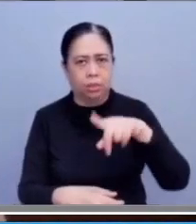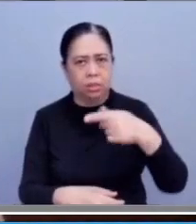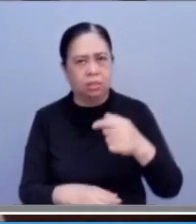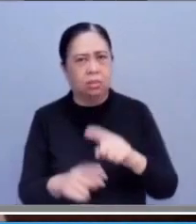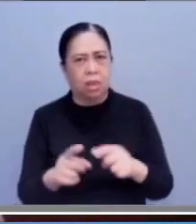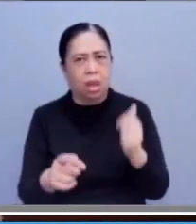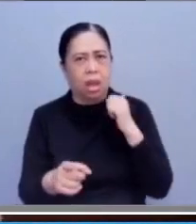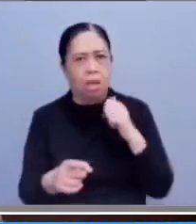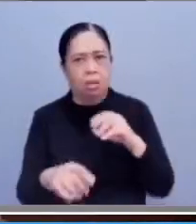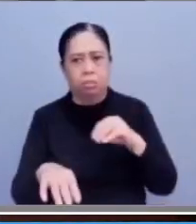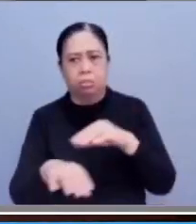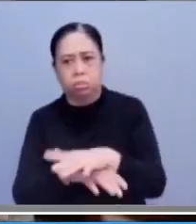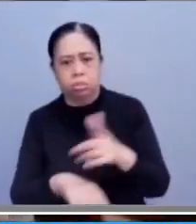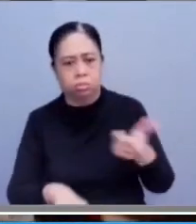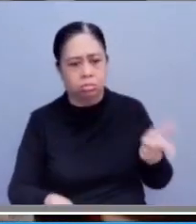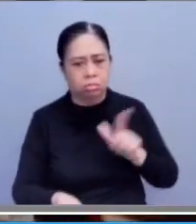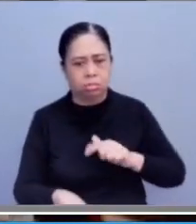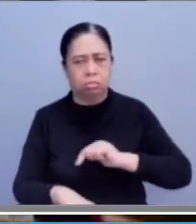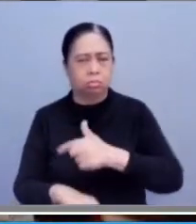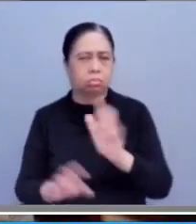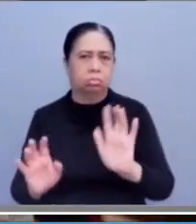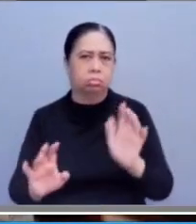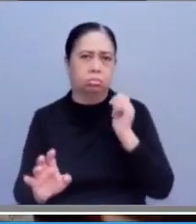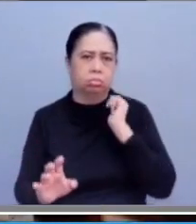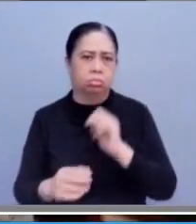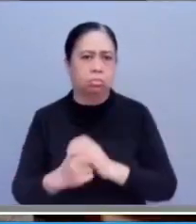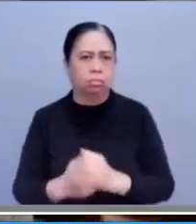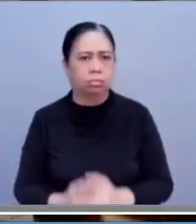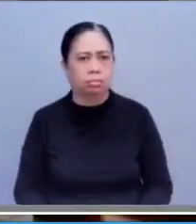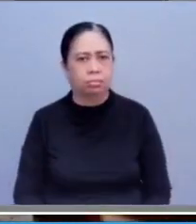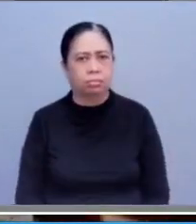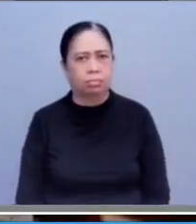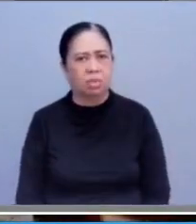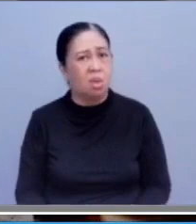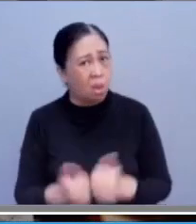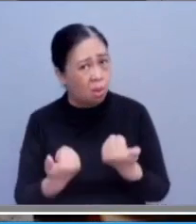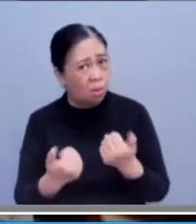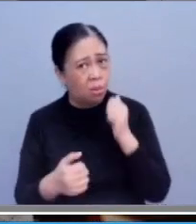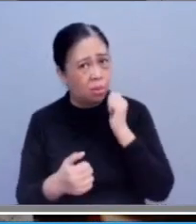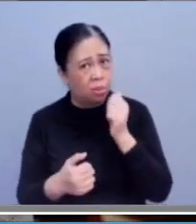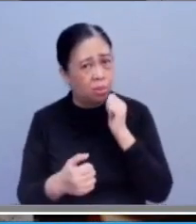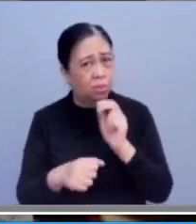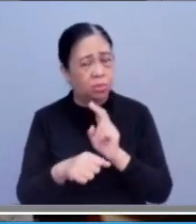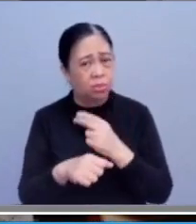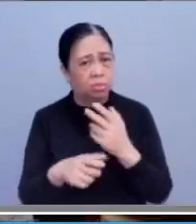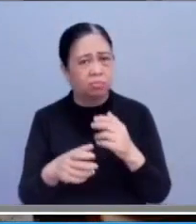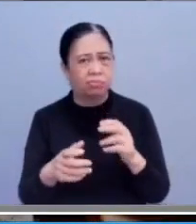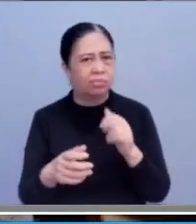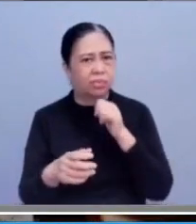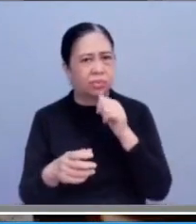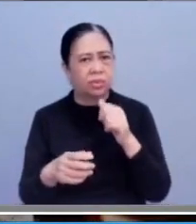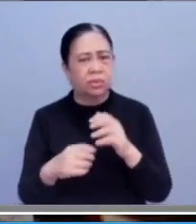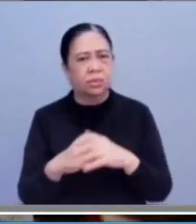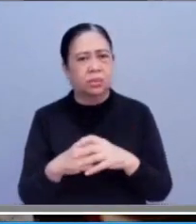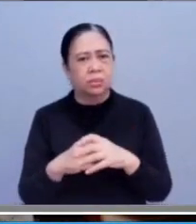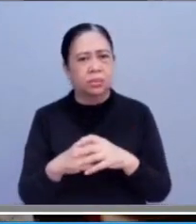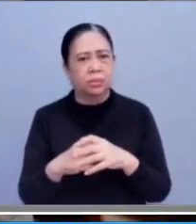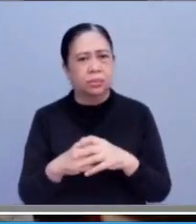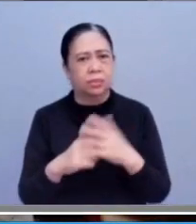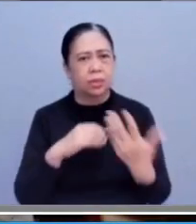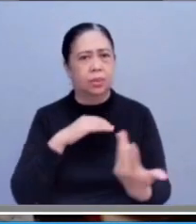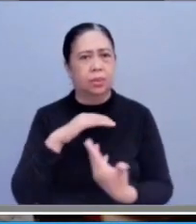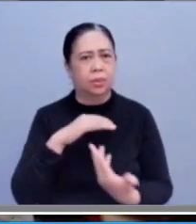yan sa kanyang mga customer sa takal Ma'am dating ganito karami Hindi na Hindi na kami kasi ang customer namin